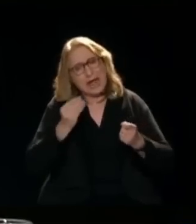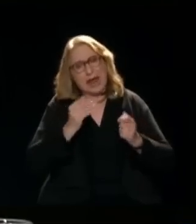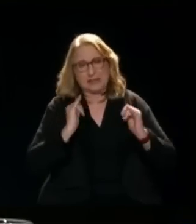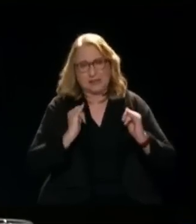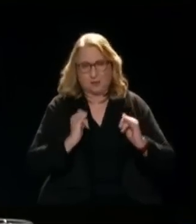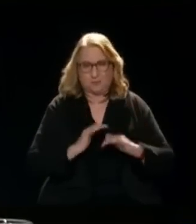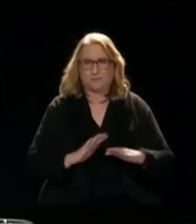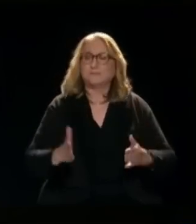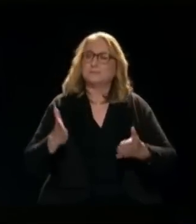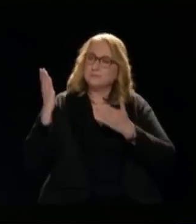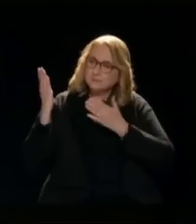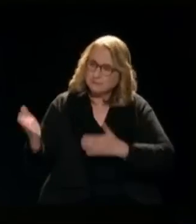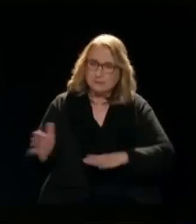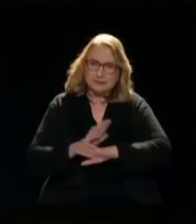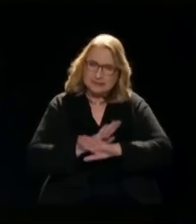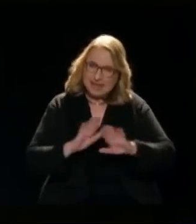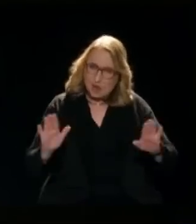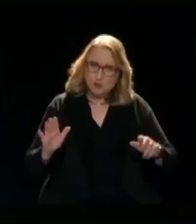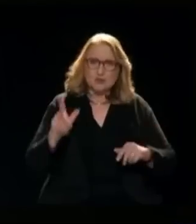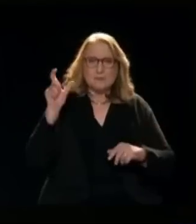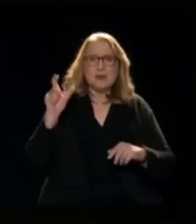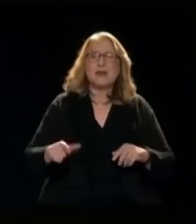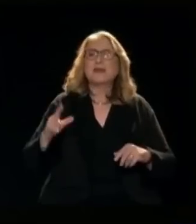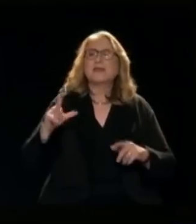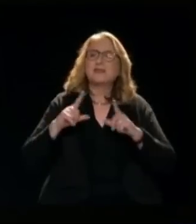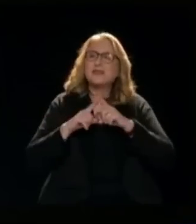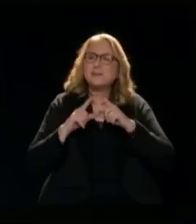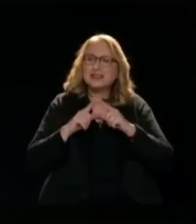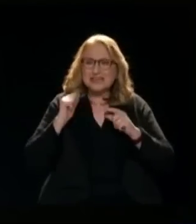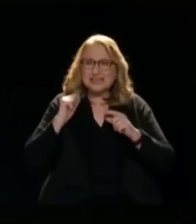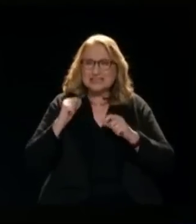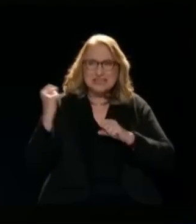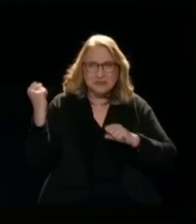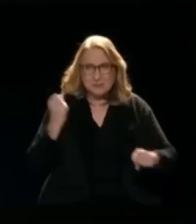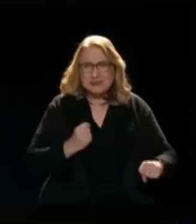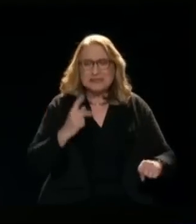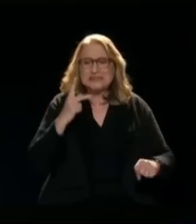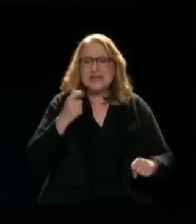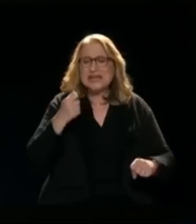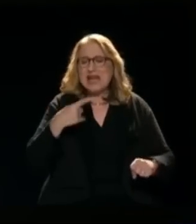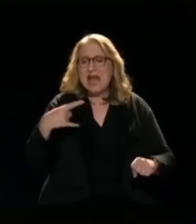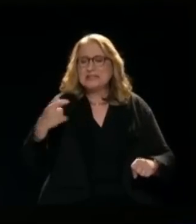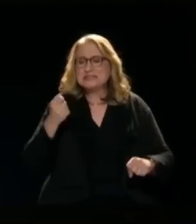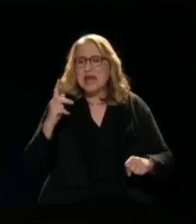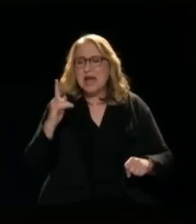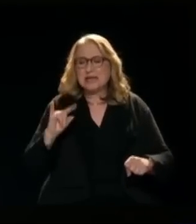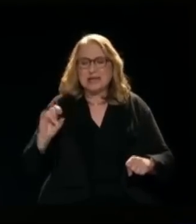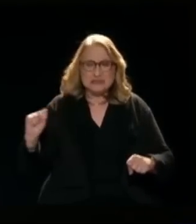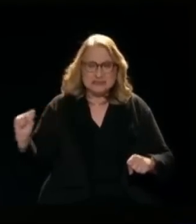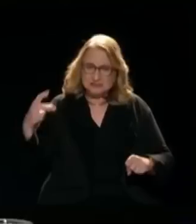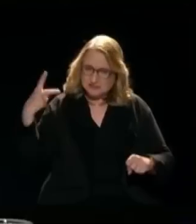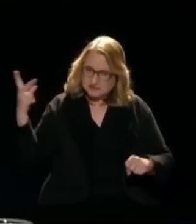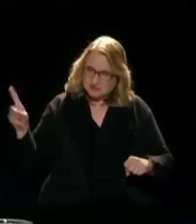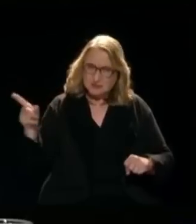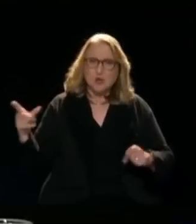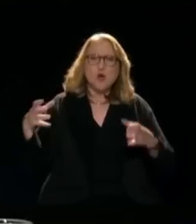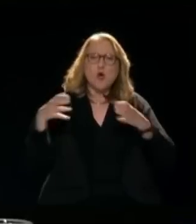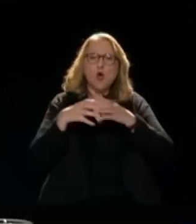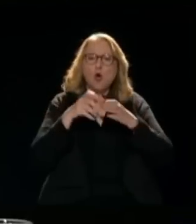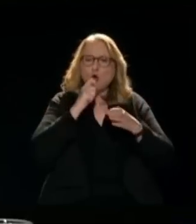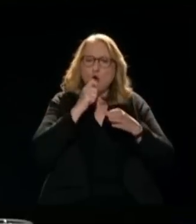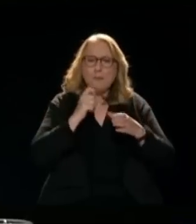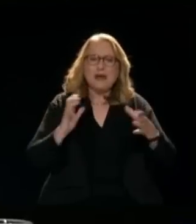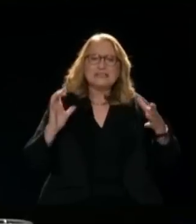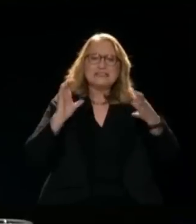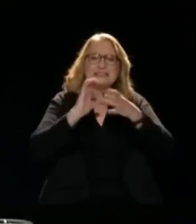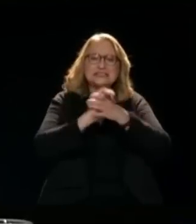μαζί για την ελεύθερη Ελλάδα. Το κόμμα Ελλήνων Δάνειων Λειπτών, ασπίδα πολιτών άμεση δημοκρατία,